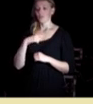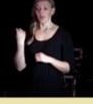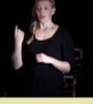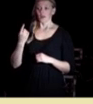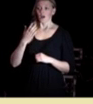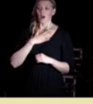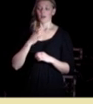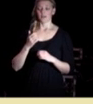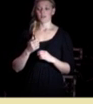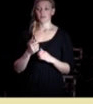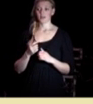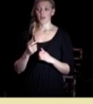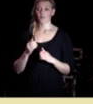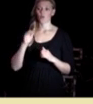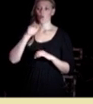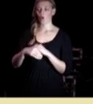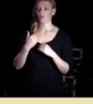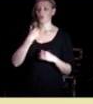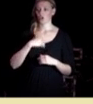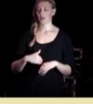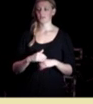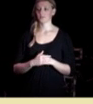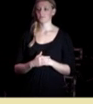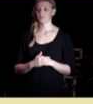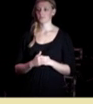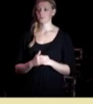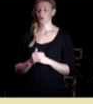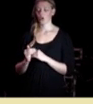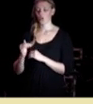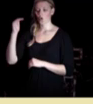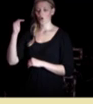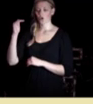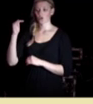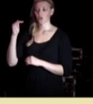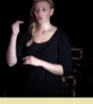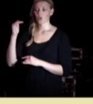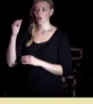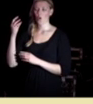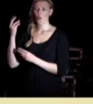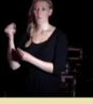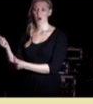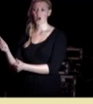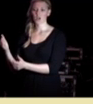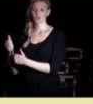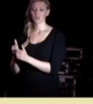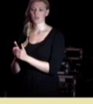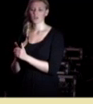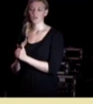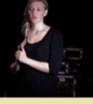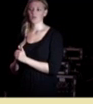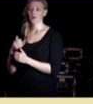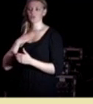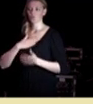Vi har en betydelig overdødelighet, og vi har en økt forekomst og en mangelfull oppfølging av